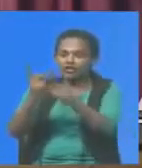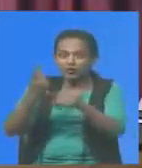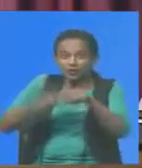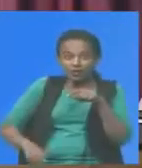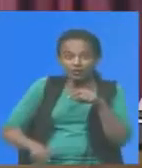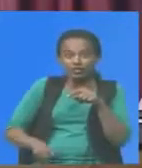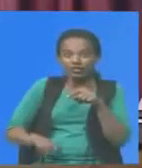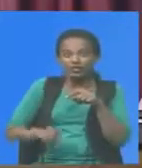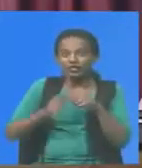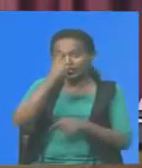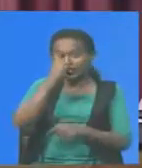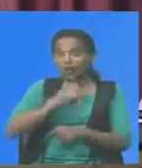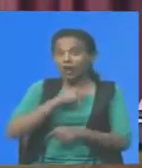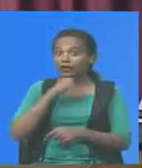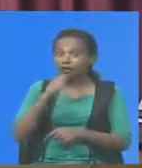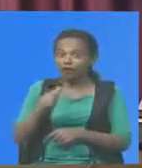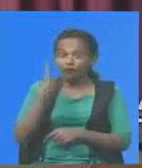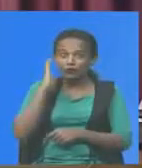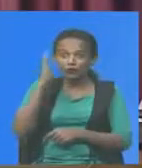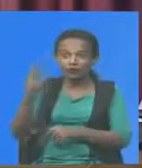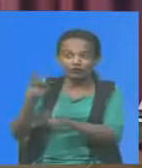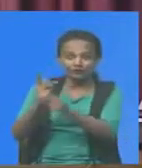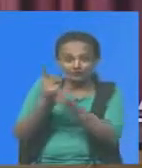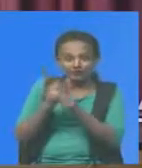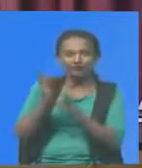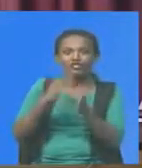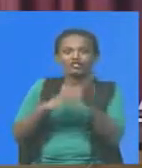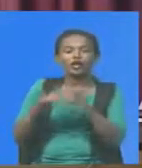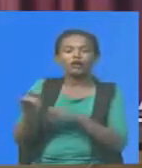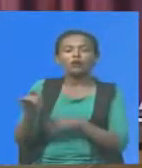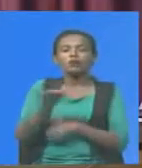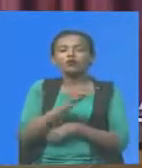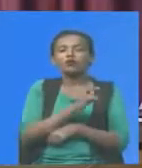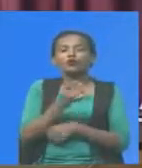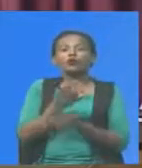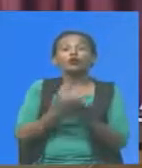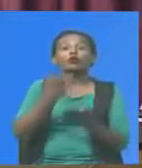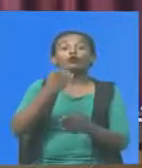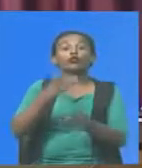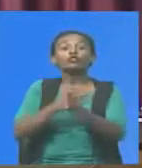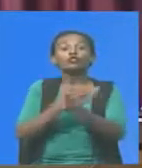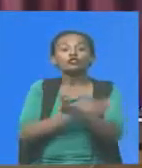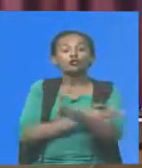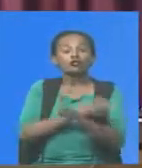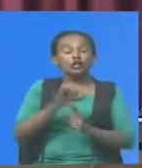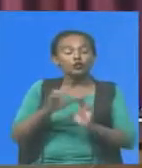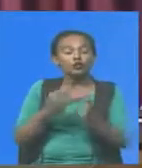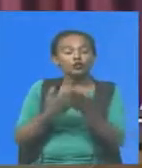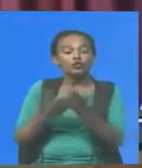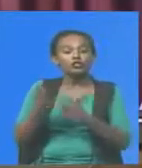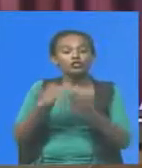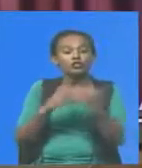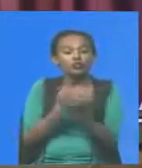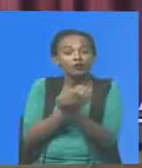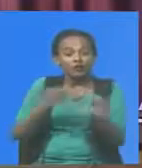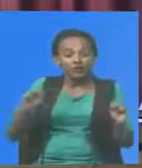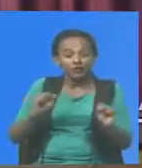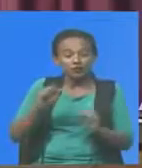የማይታመን ወደፊትም ለመበደር የሚቸገር በመሆኑ ኢኮኖሚ ማሻሻያዎች ያደረጉ ይህንን ችግር መፍታት